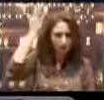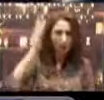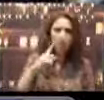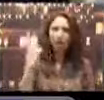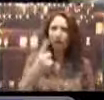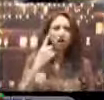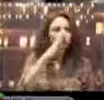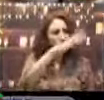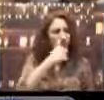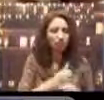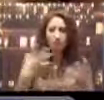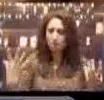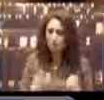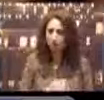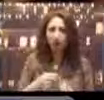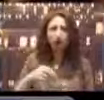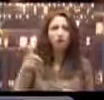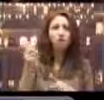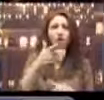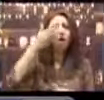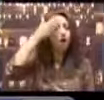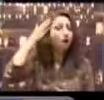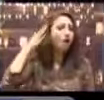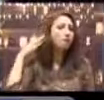تسلط، بالعكس يعني احمد جلال خده بشكل يعني